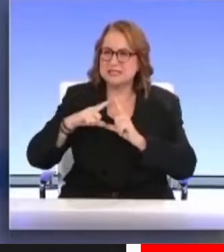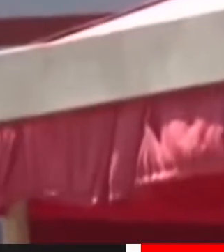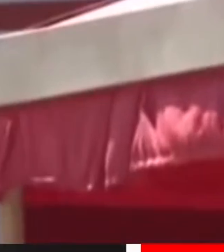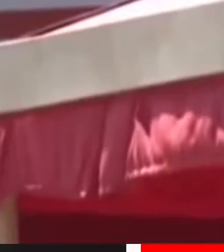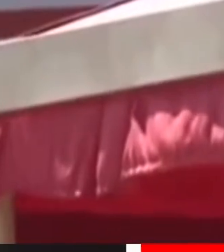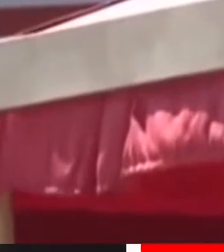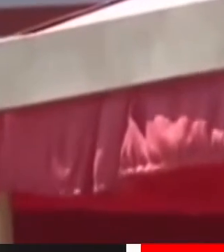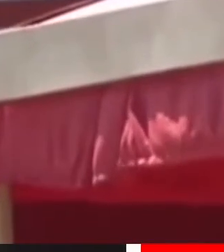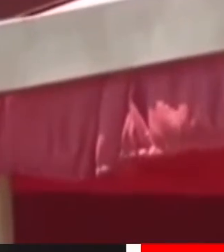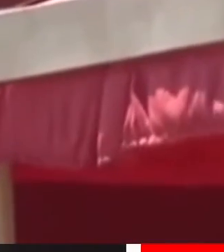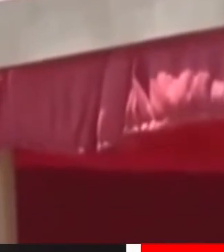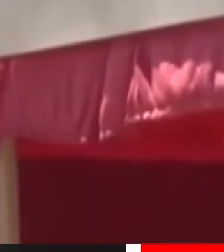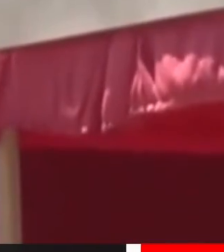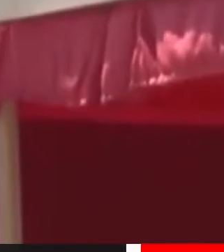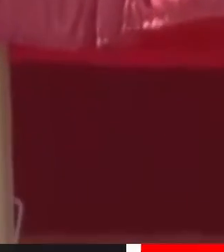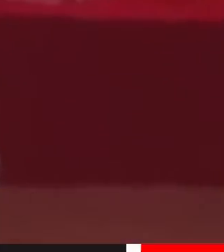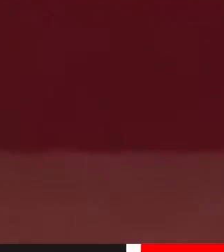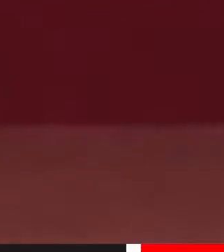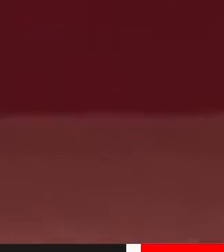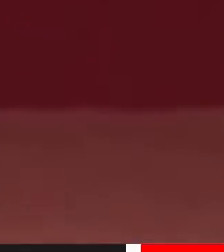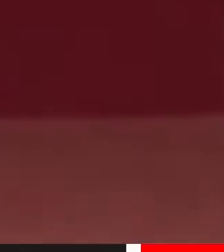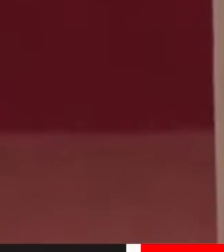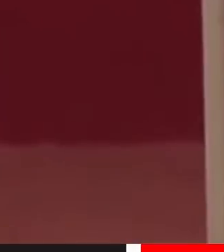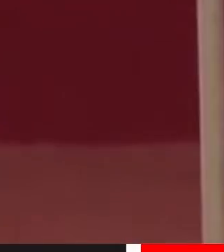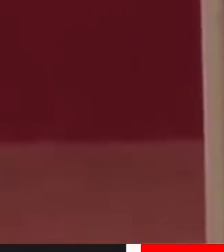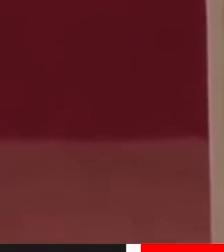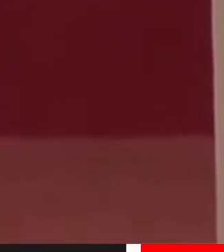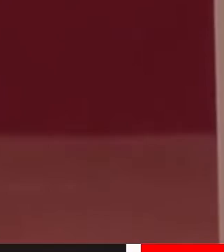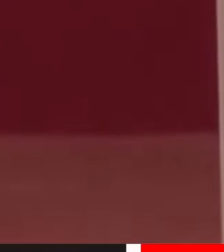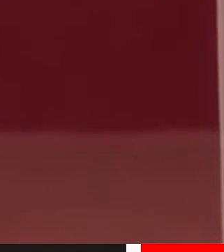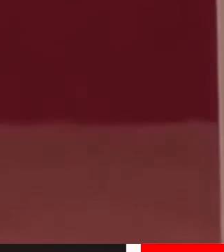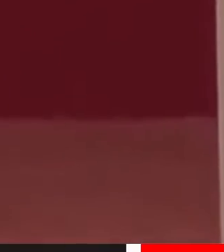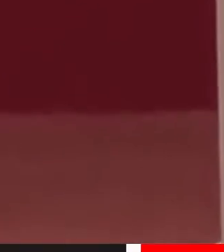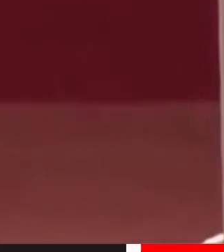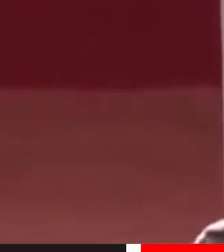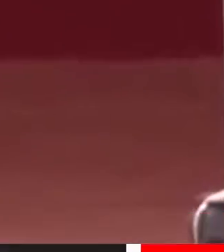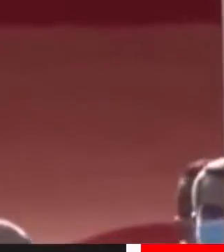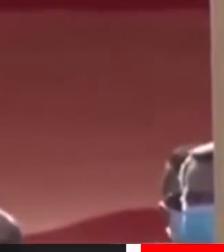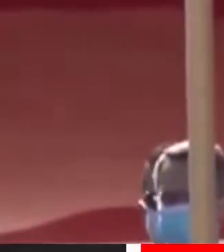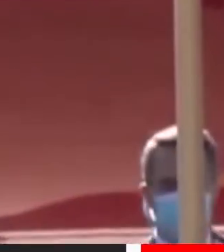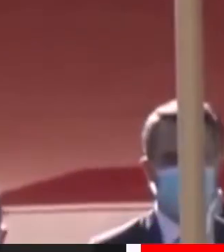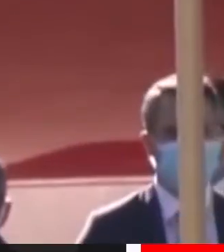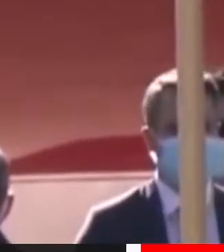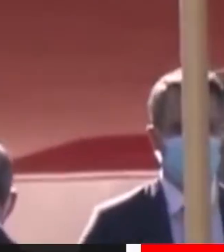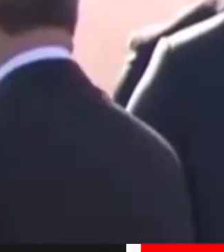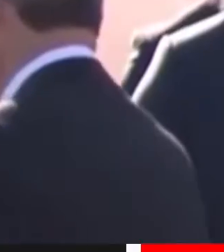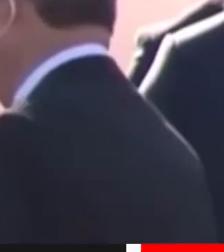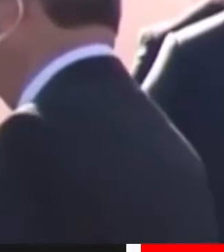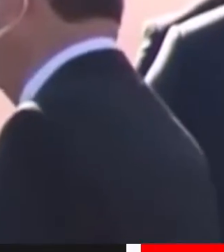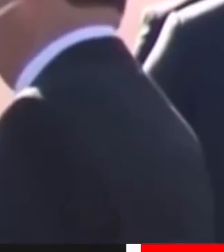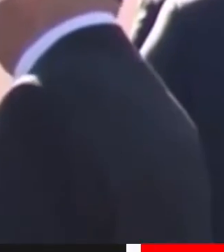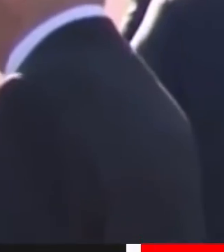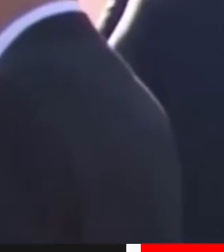περιοχή. Οι σχέσεις της Ευρώπης με την Άγκυρα άλλωστε καταγράφονται πια αναλυτικά σε όλα τα πρόσφατα συμπεράσματα των Ευρωπαϊκών